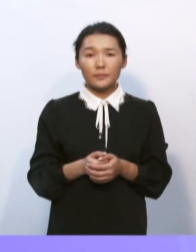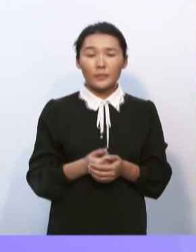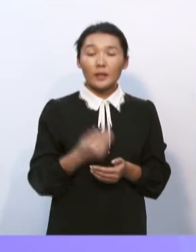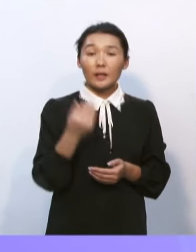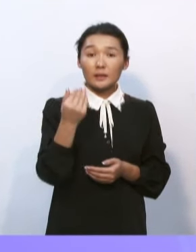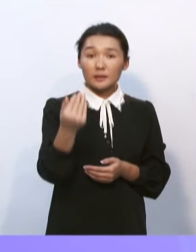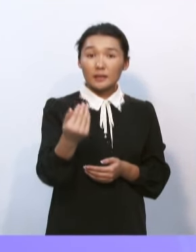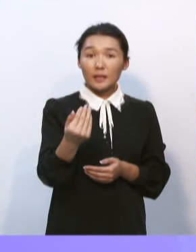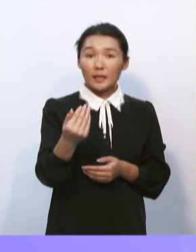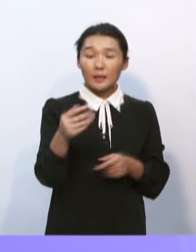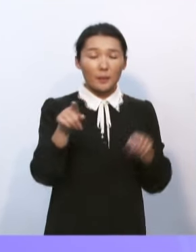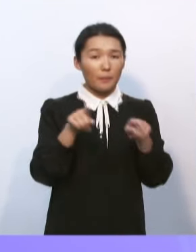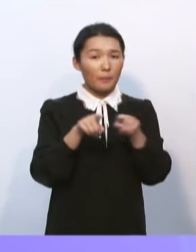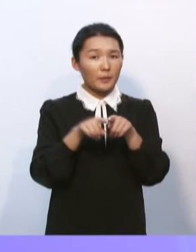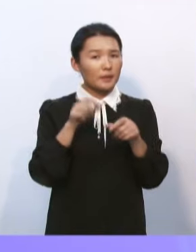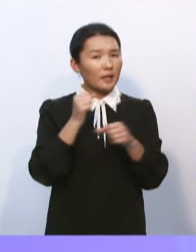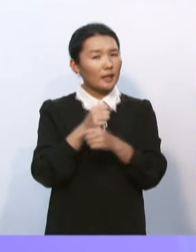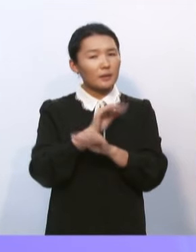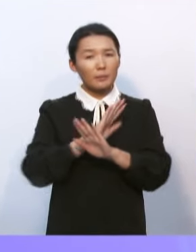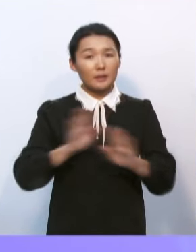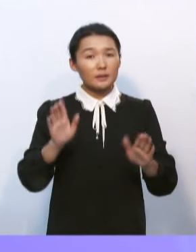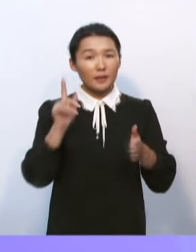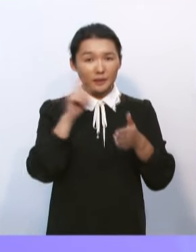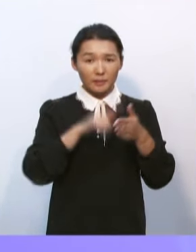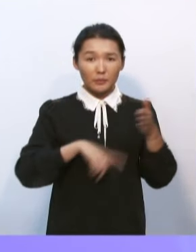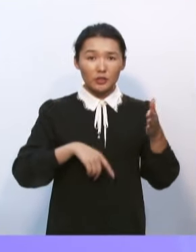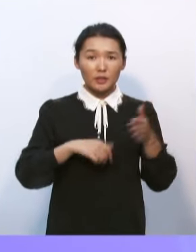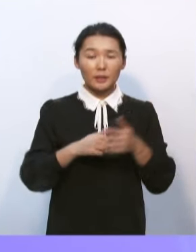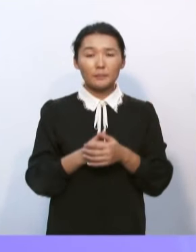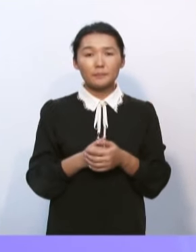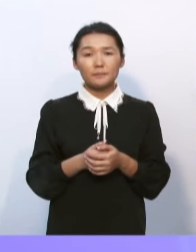Силер мындай кылбайсыңар деп ишенем.